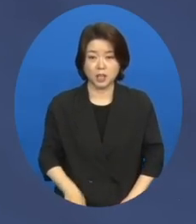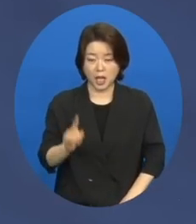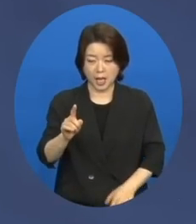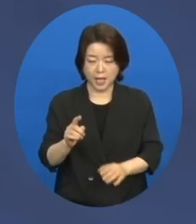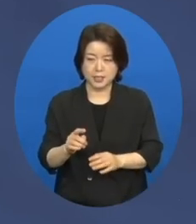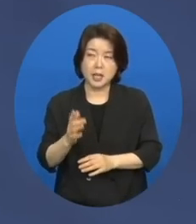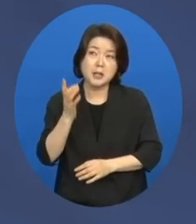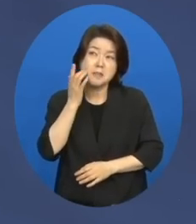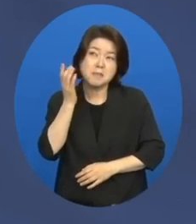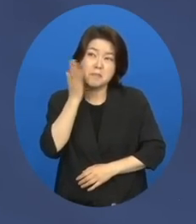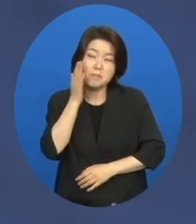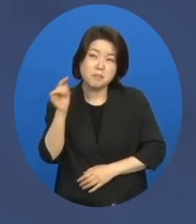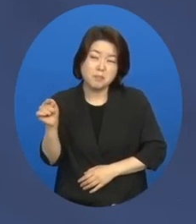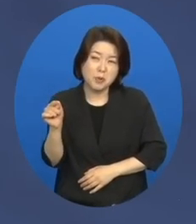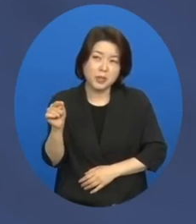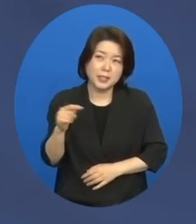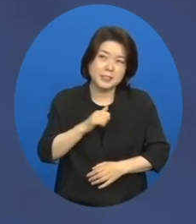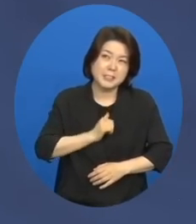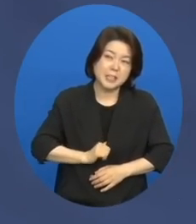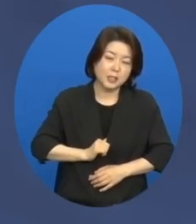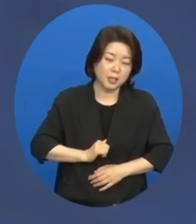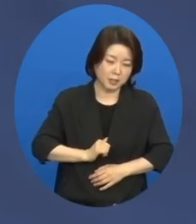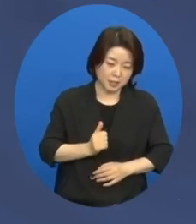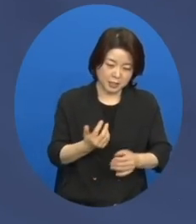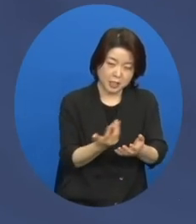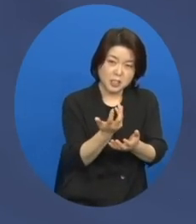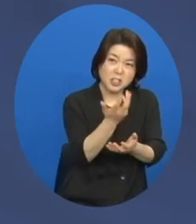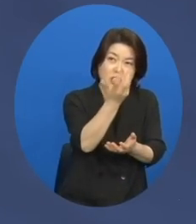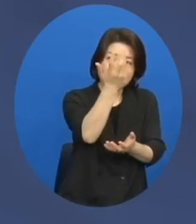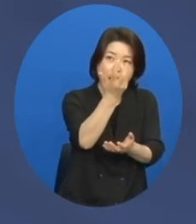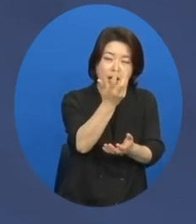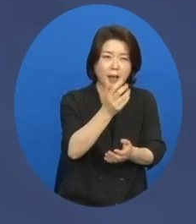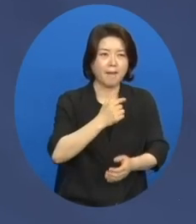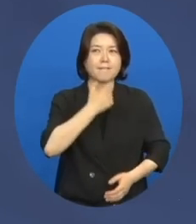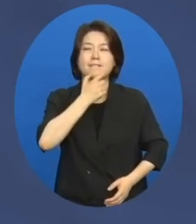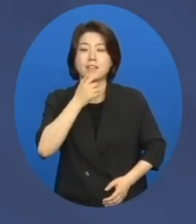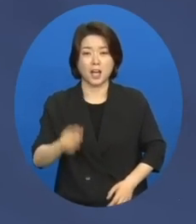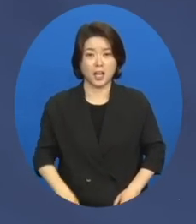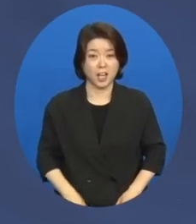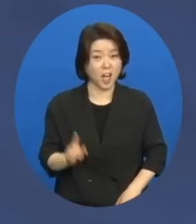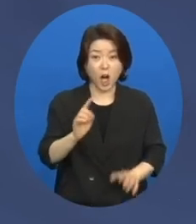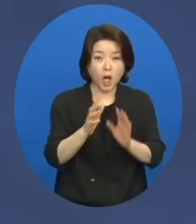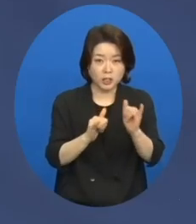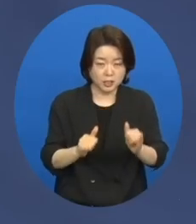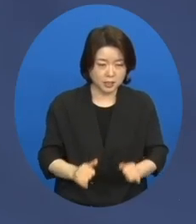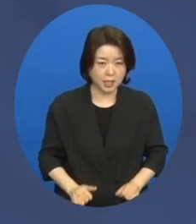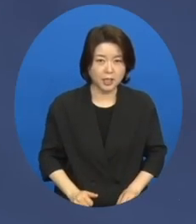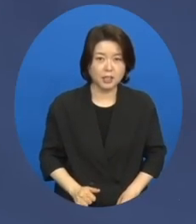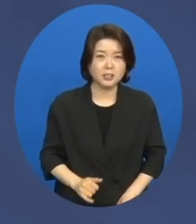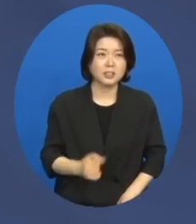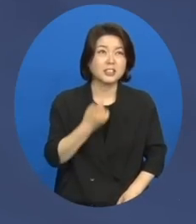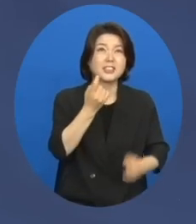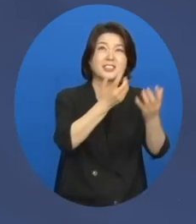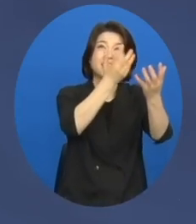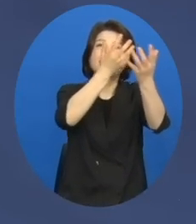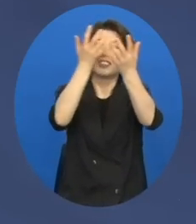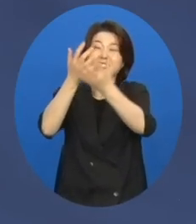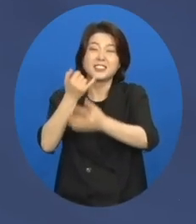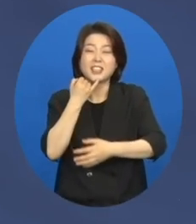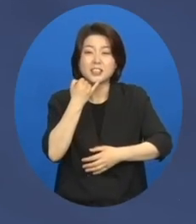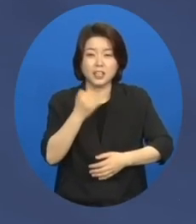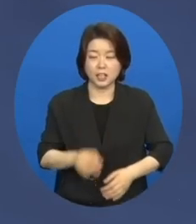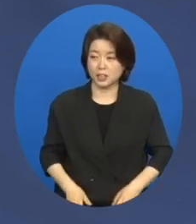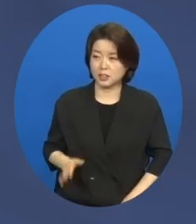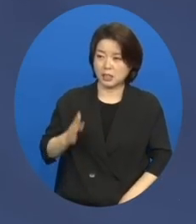모기는 견뎌도 모기 향은 못 견디는 사람이 있어요. 어떤 사람은 모기 향을 뽀얗게 피워도 괜찮은데